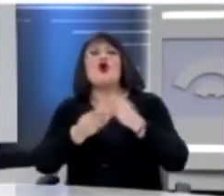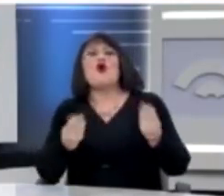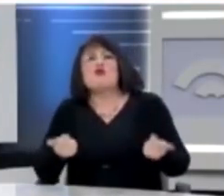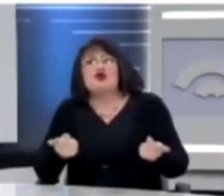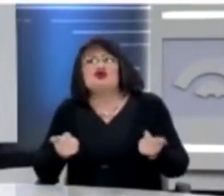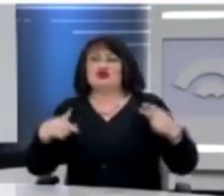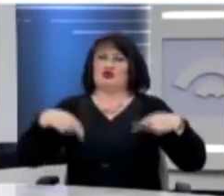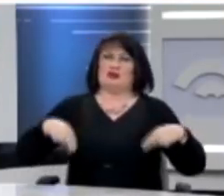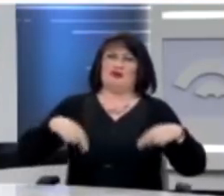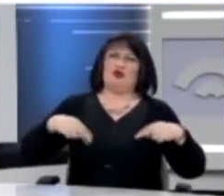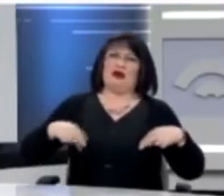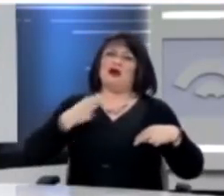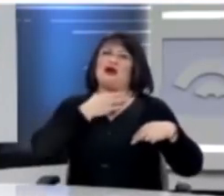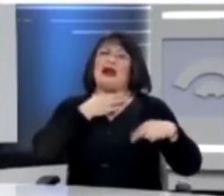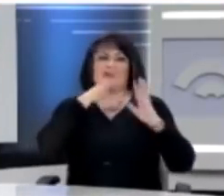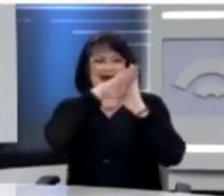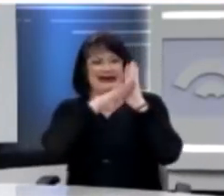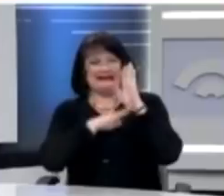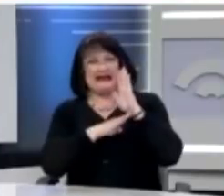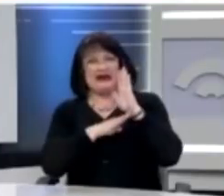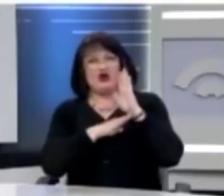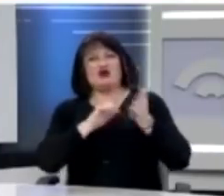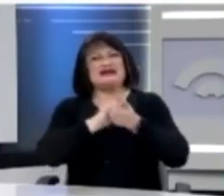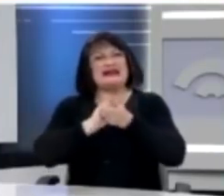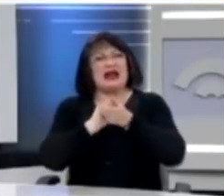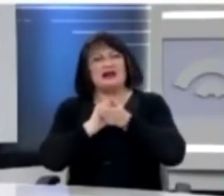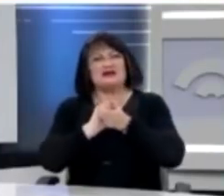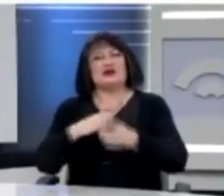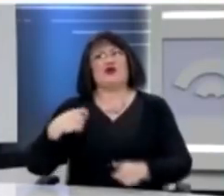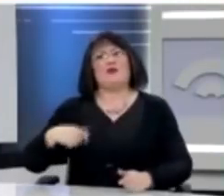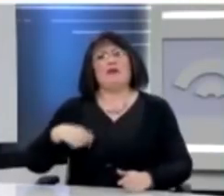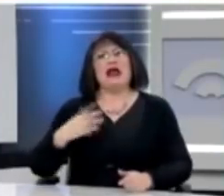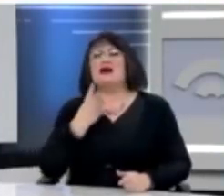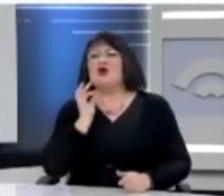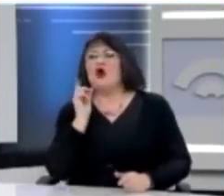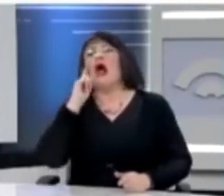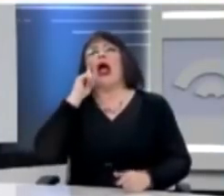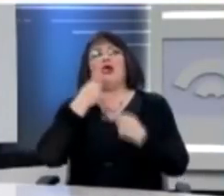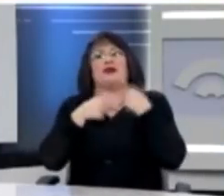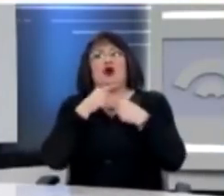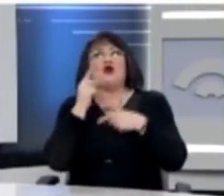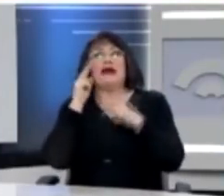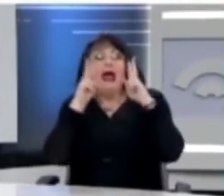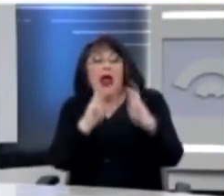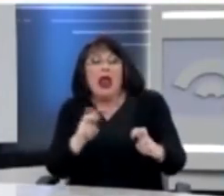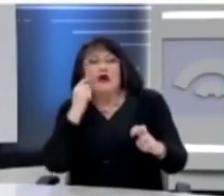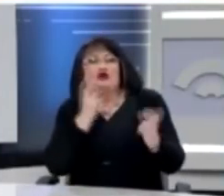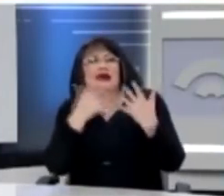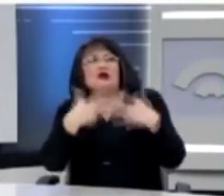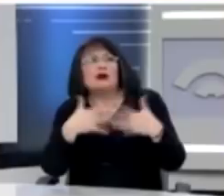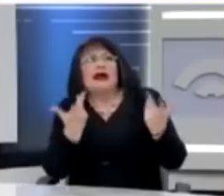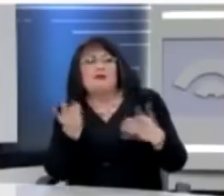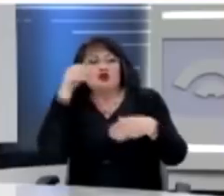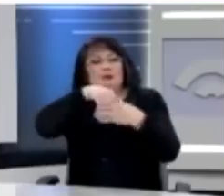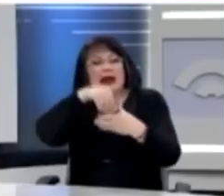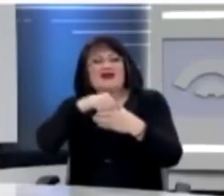Υπουργείο θέλει το καταστατικό της κάθε συνδικαλιστικής οργάνωσης ακριβώς για να παρεμβαίνει και να ελέγχει τη λειτουργία της.